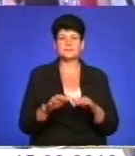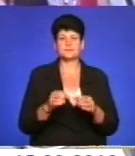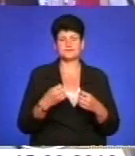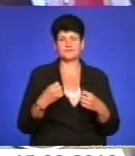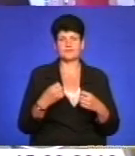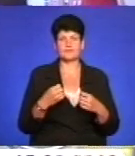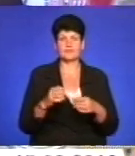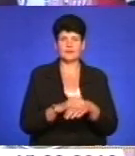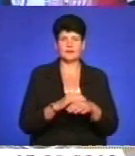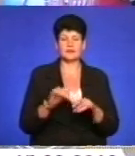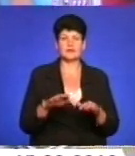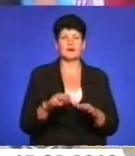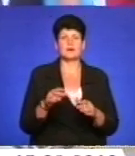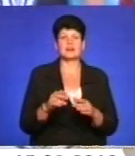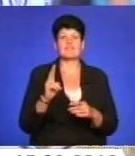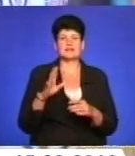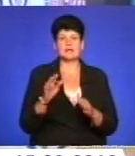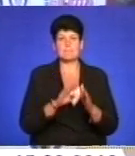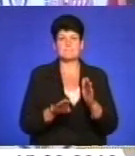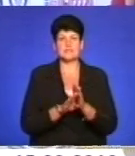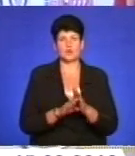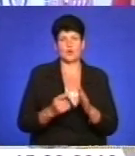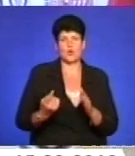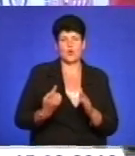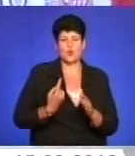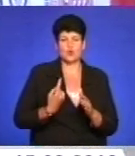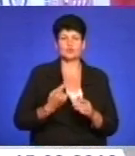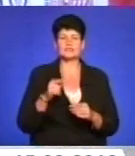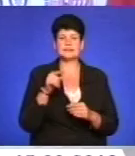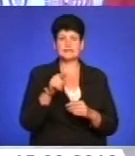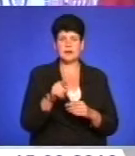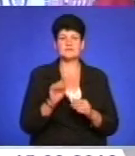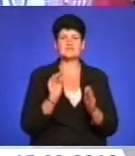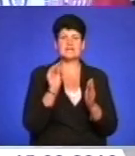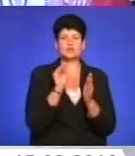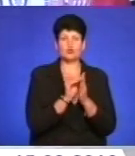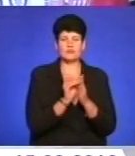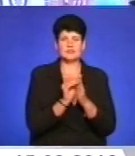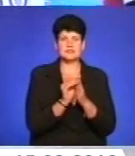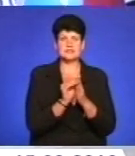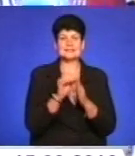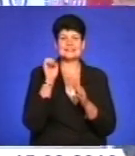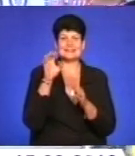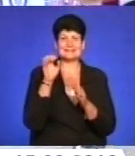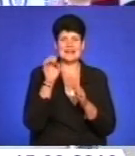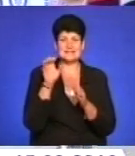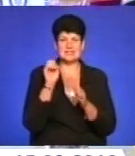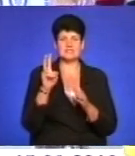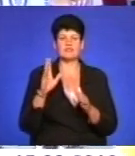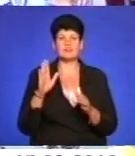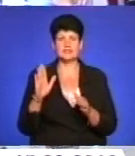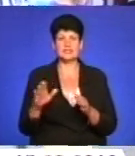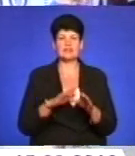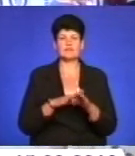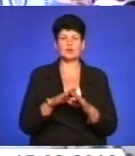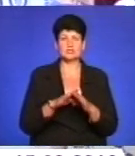охорону 2016». За умовами цієї акції передбачається встановлення засобів сигналізації в квартирі, а також